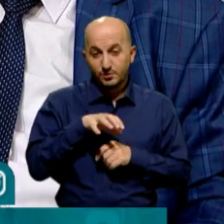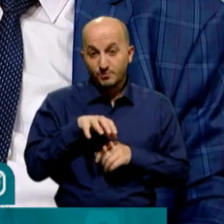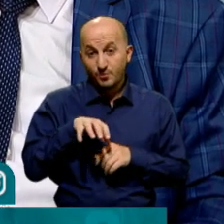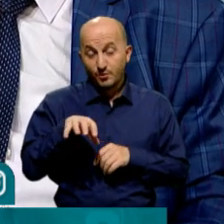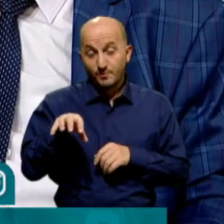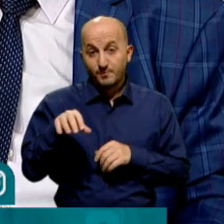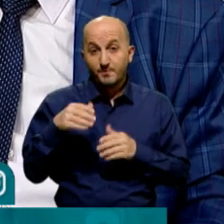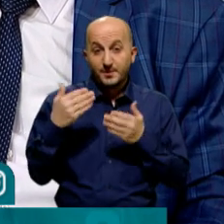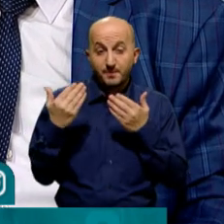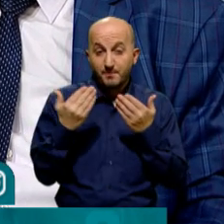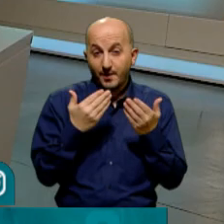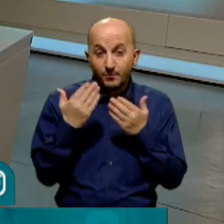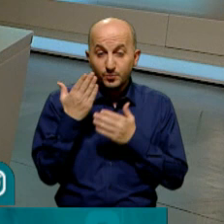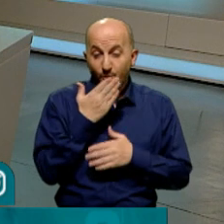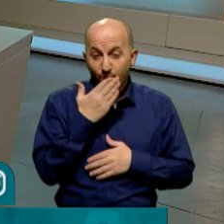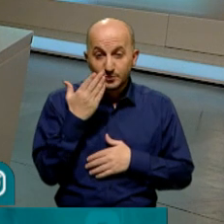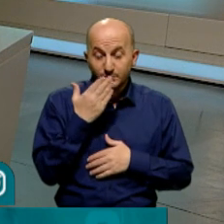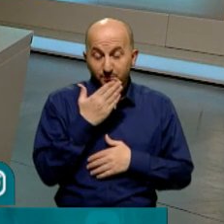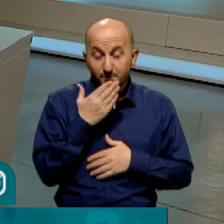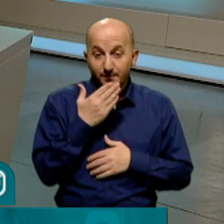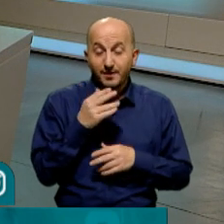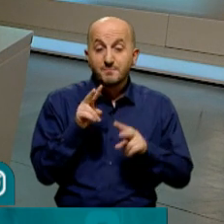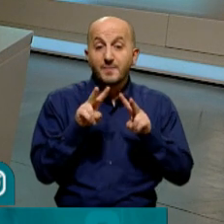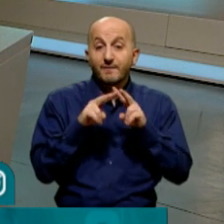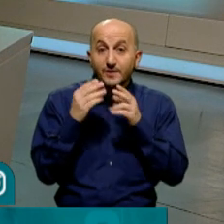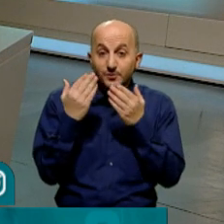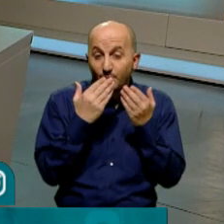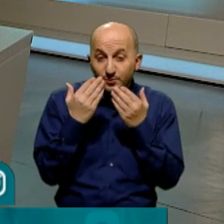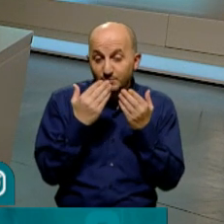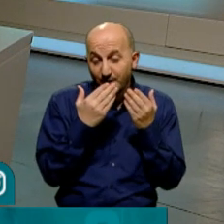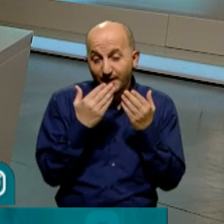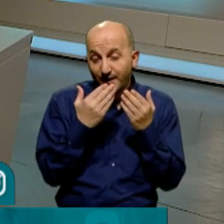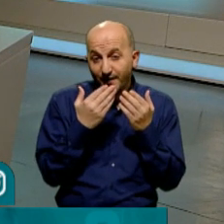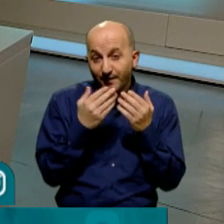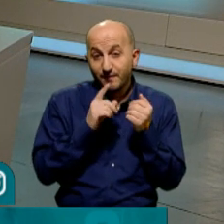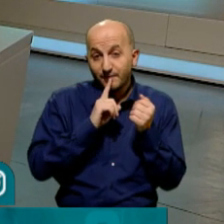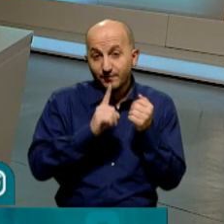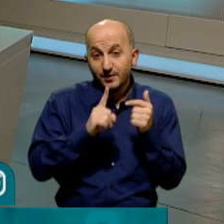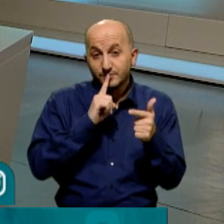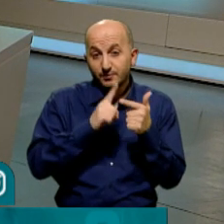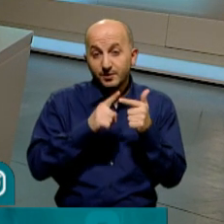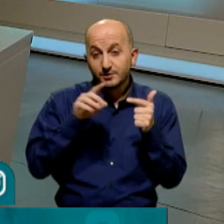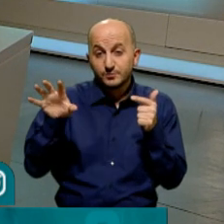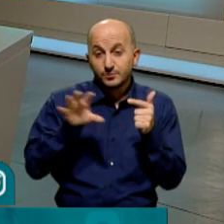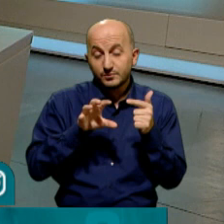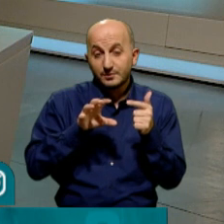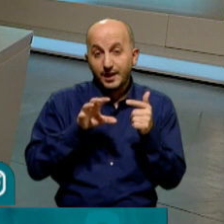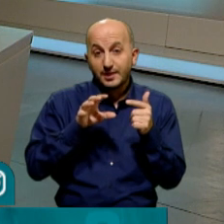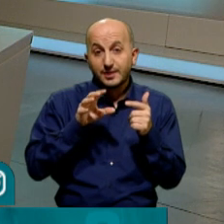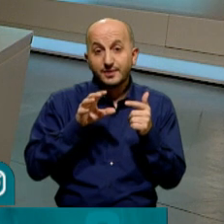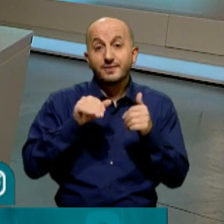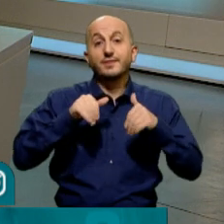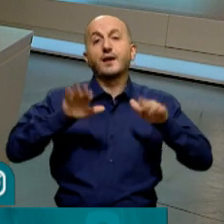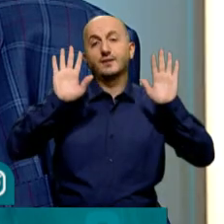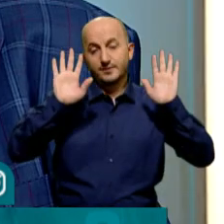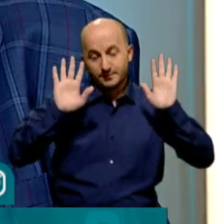Birincisi mevlid okutma. Mevlid okutma farz, vacip ve sünnet olan bir ibadet